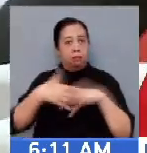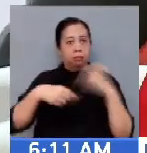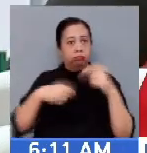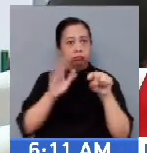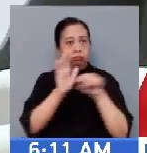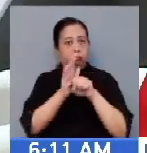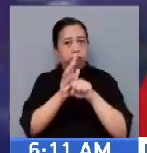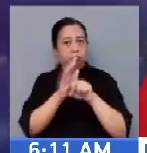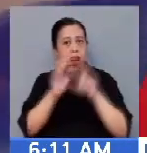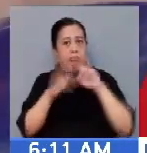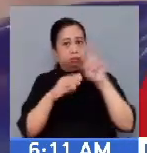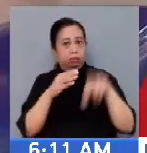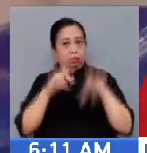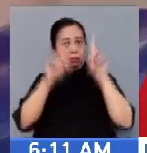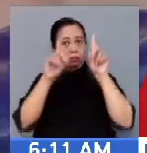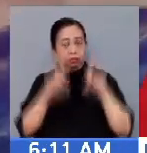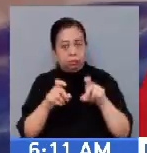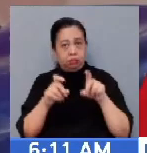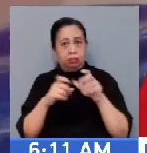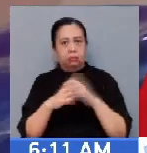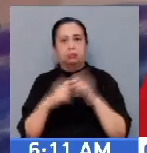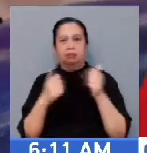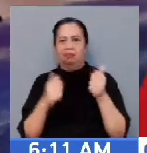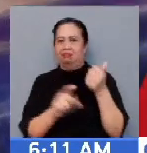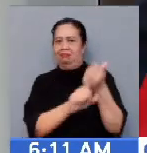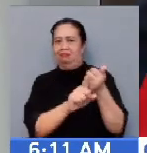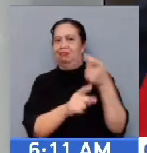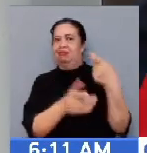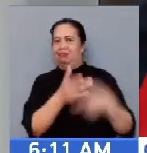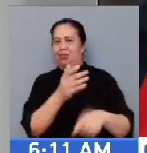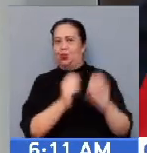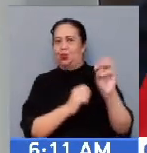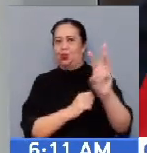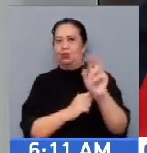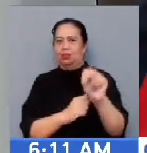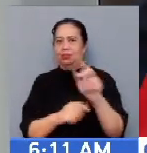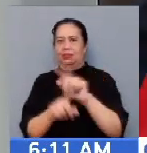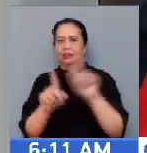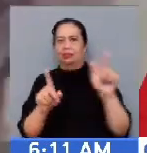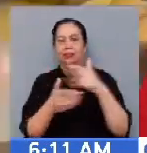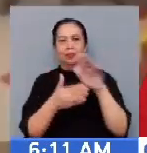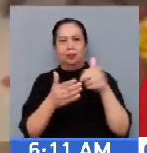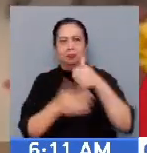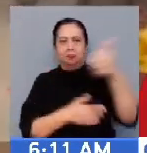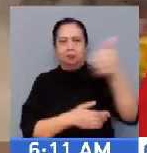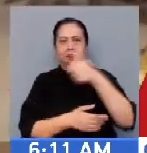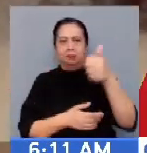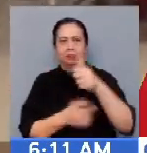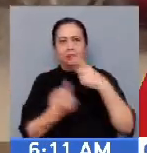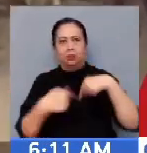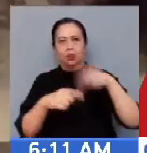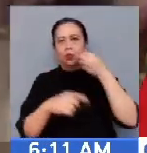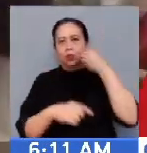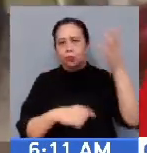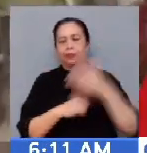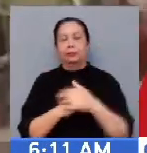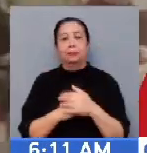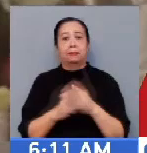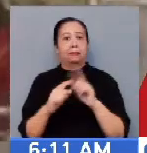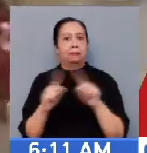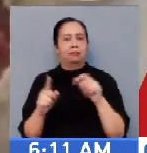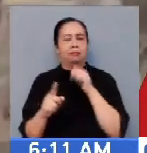RT-PCR results nila, ay sagot na rin ng mga OFWs ang kanilang pamasahe pag-uwi. Pero hindi nagustuhan ng